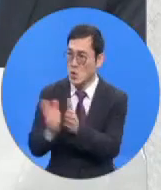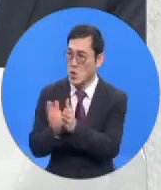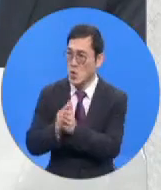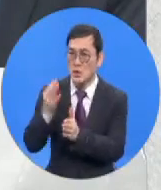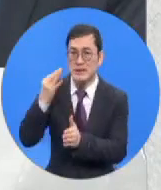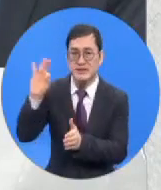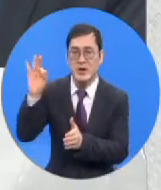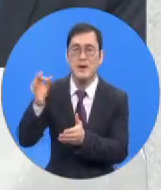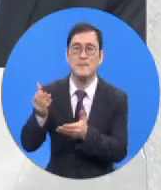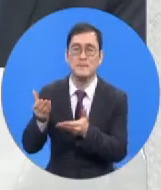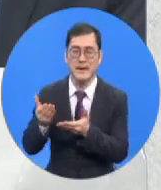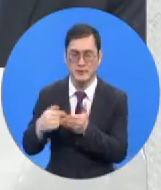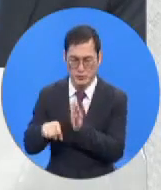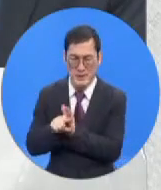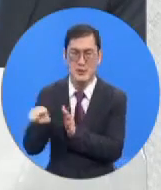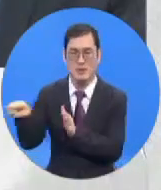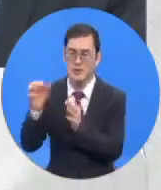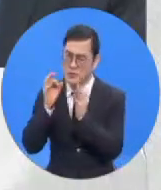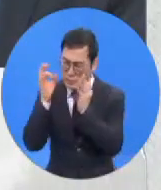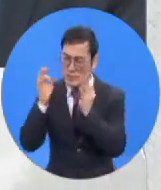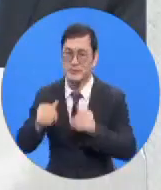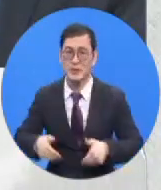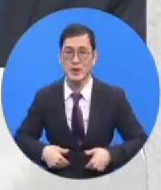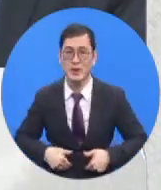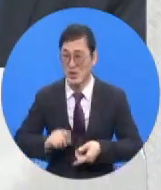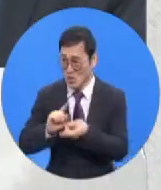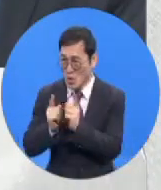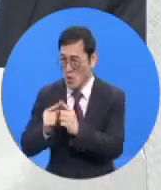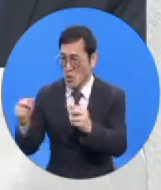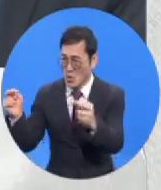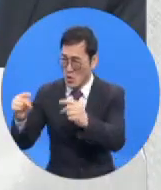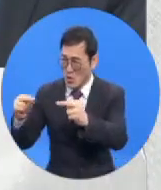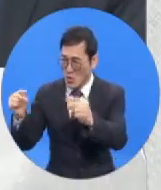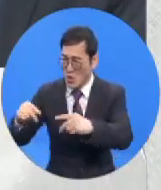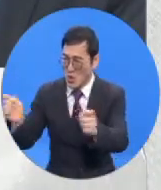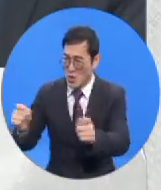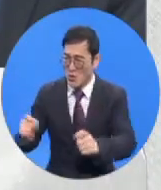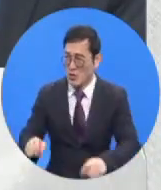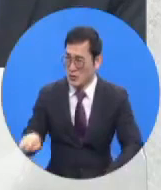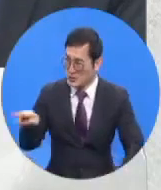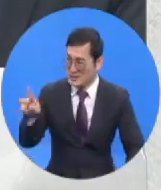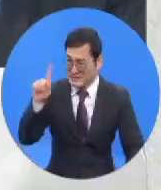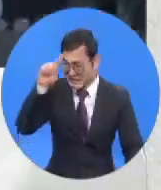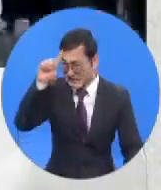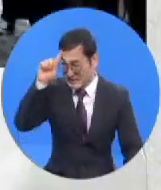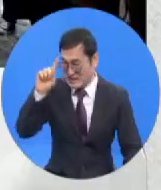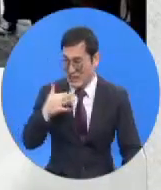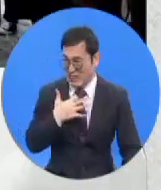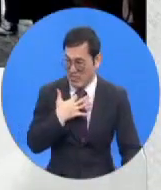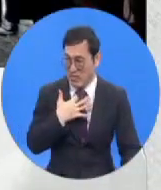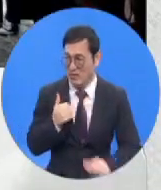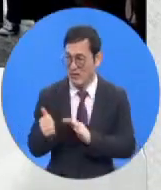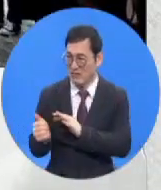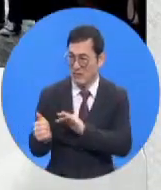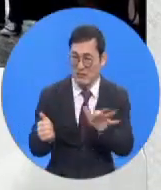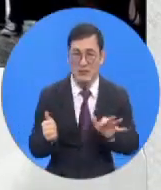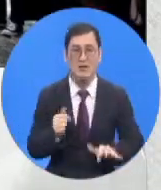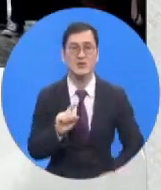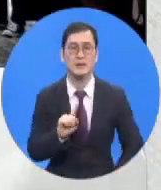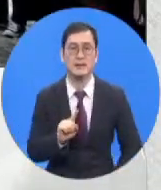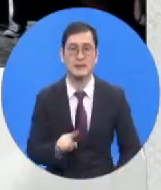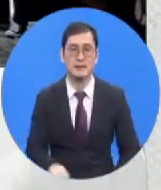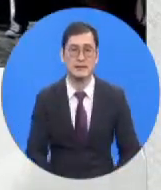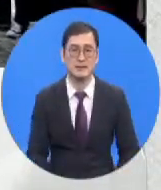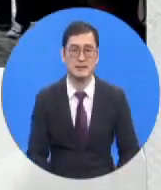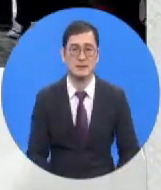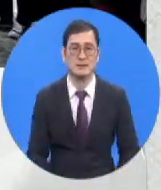않고 예. 다소 국민들로부터 그리고 당원들부터 짜증 섞인 얘기를 들을 수 있는 그런 논의가 된다면 저는 역사에 큰